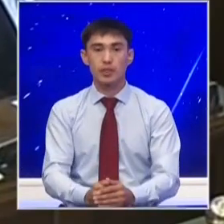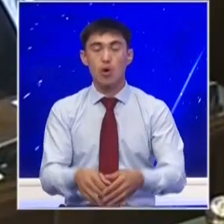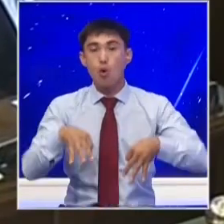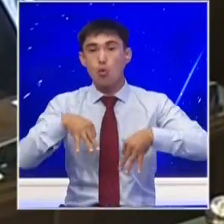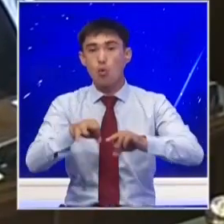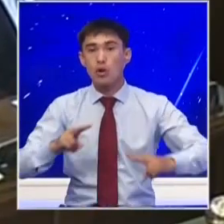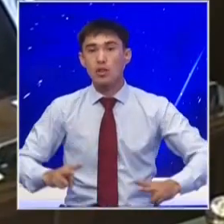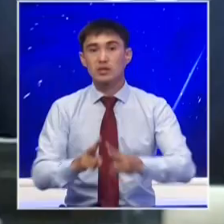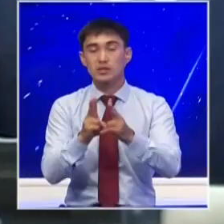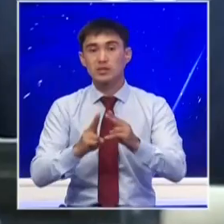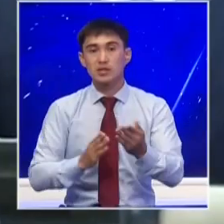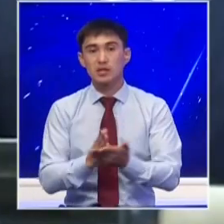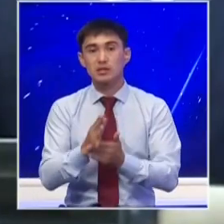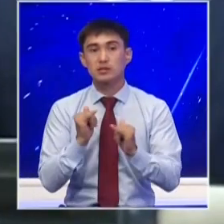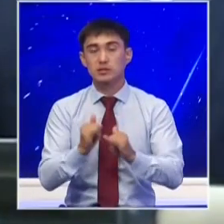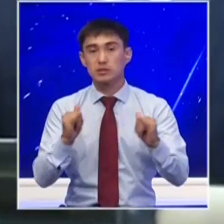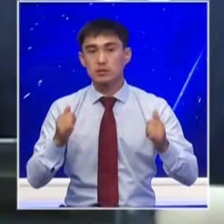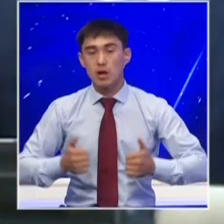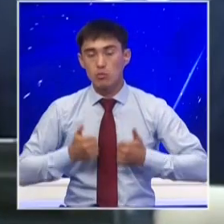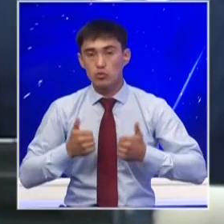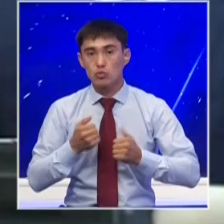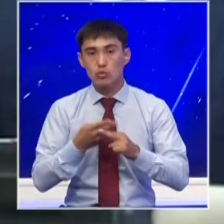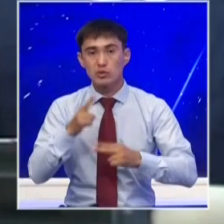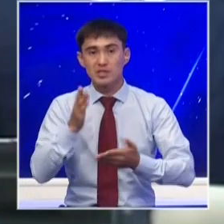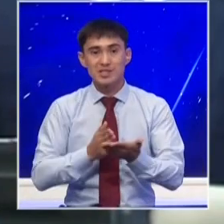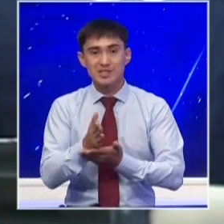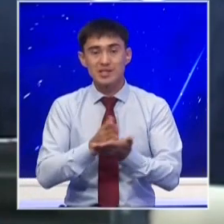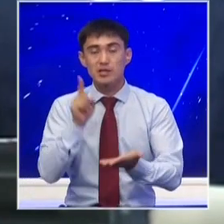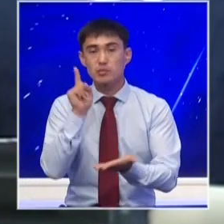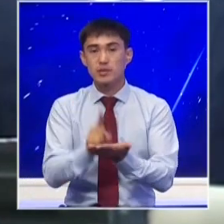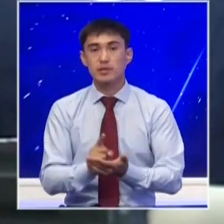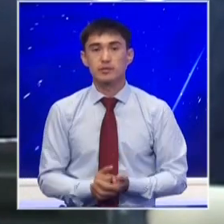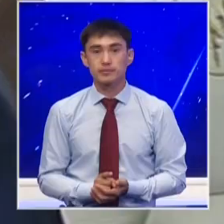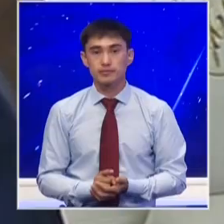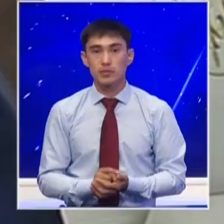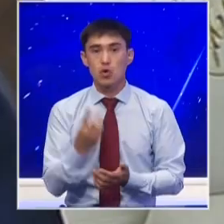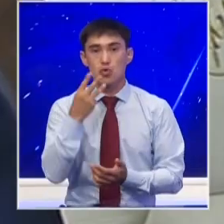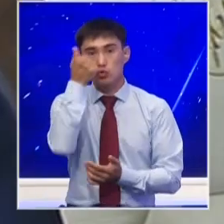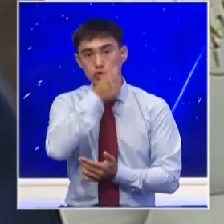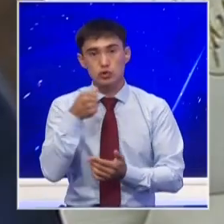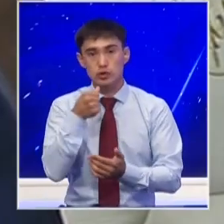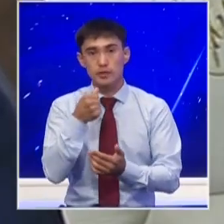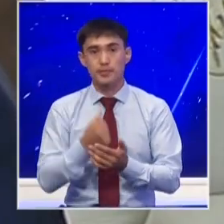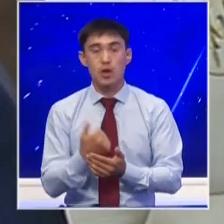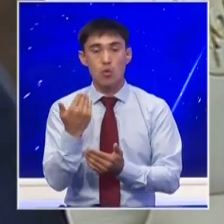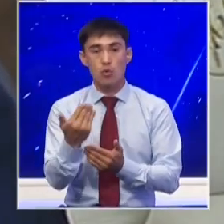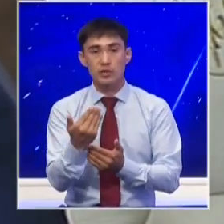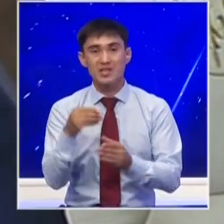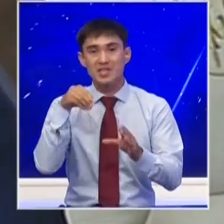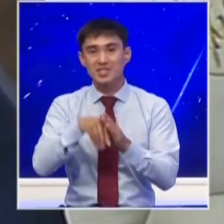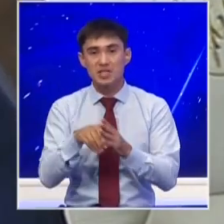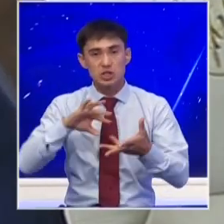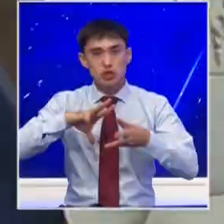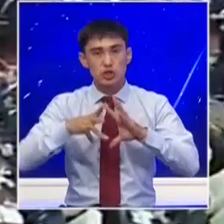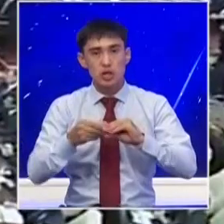логистика саласын қарқынды дамыту бұл стратегиялық міндет. 3 жыл ішінде оның ішкі